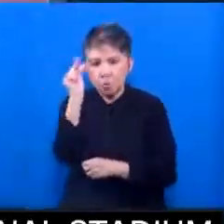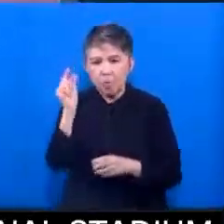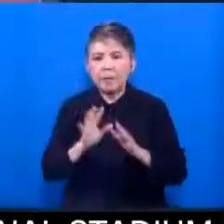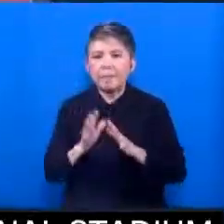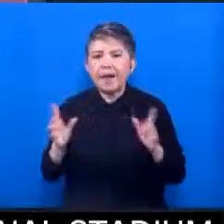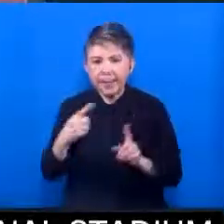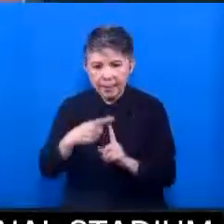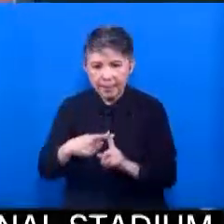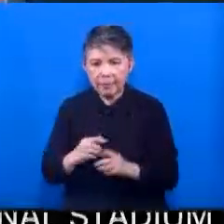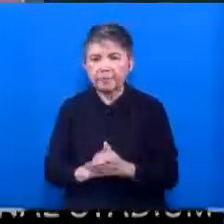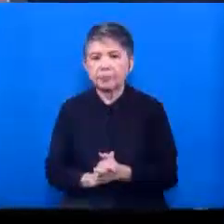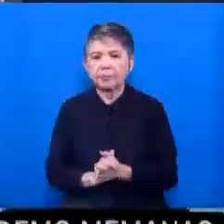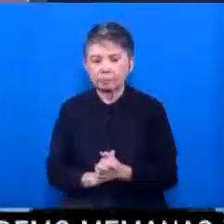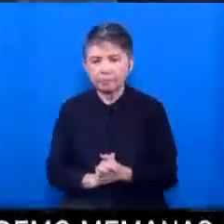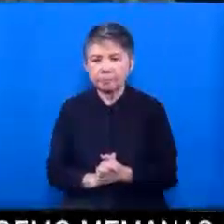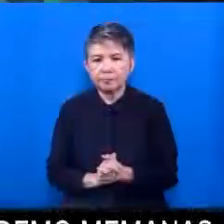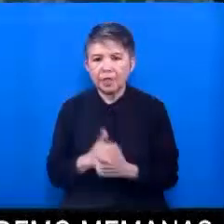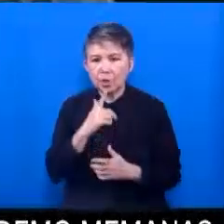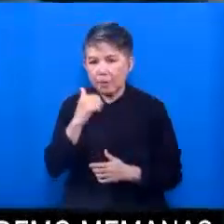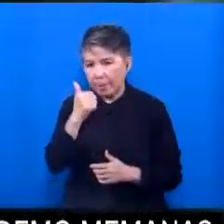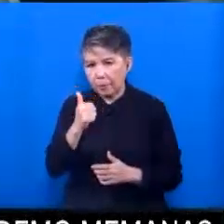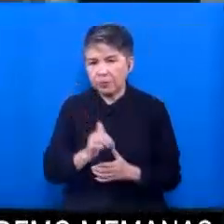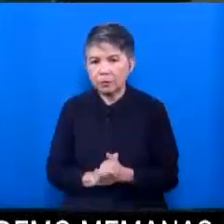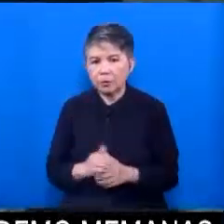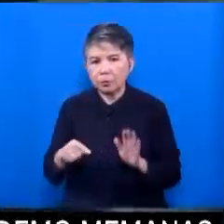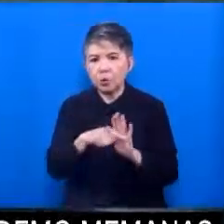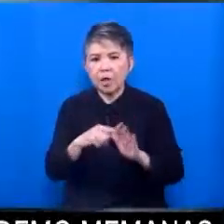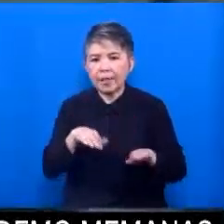yang akan beroperasi dalam waktu dekat. Ya, Clarissa dan Charlie Jackson.